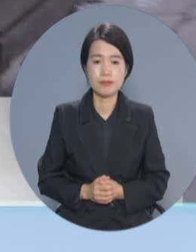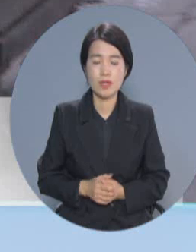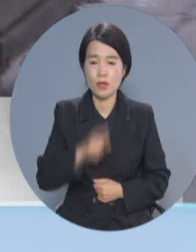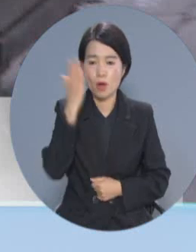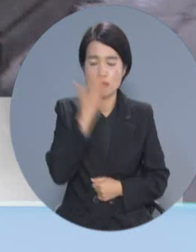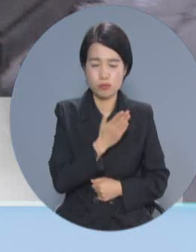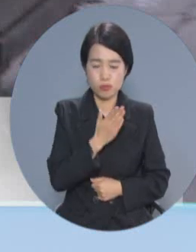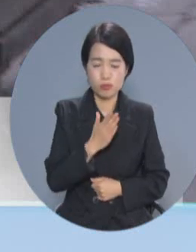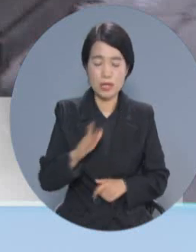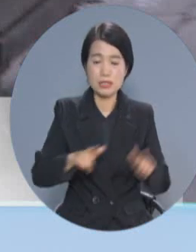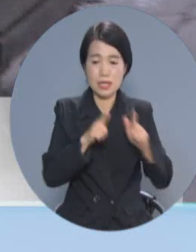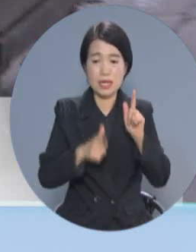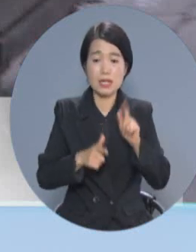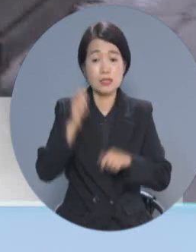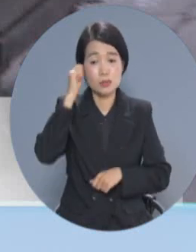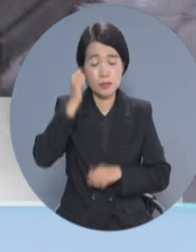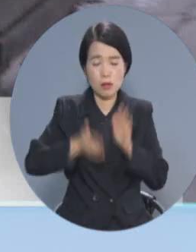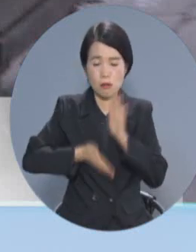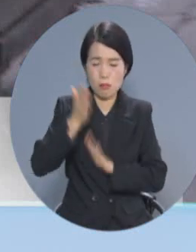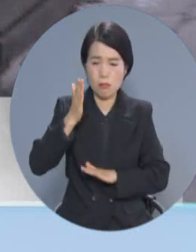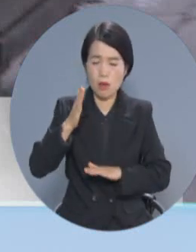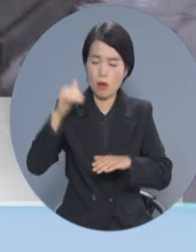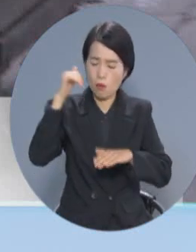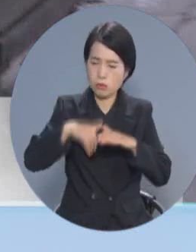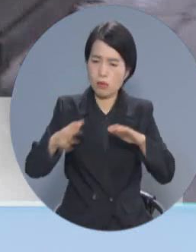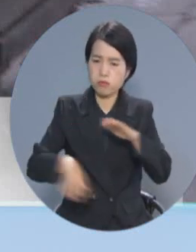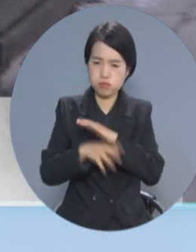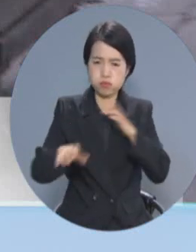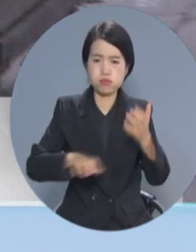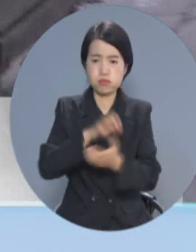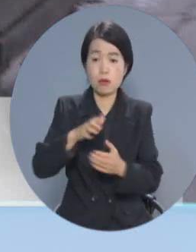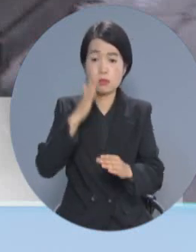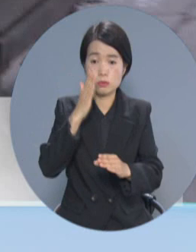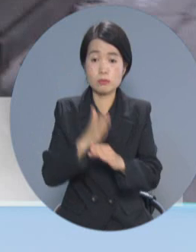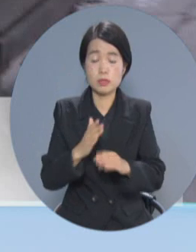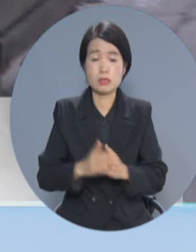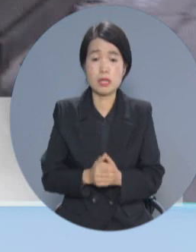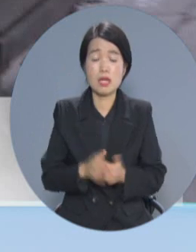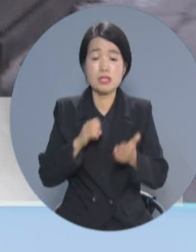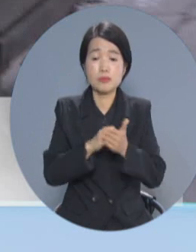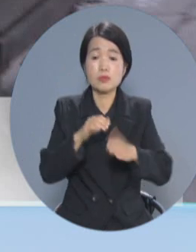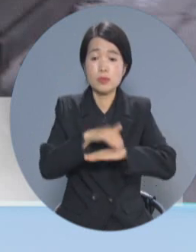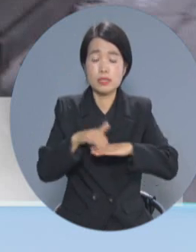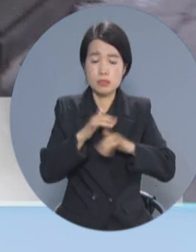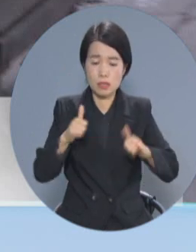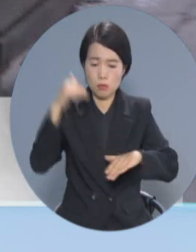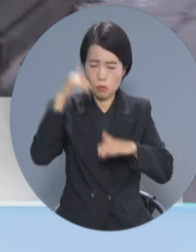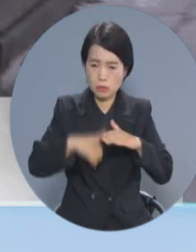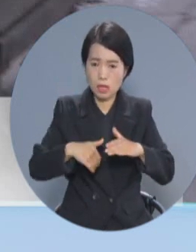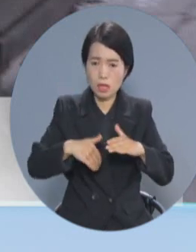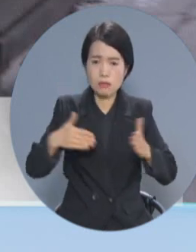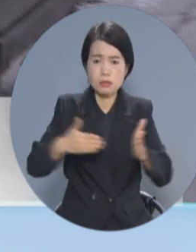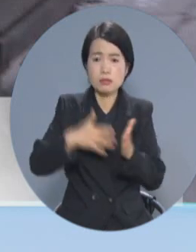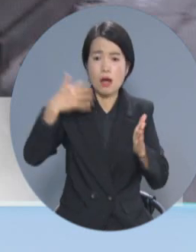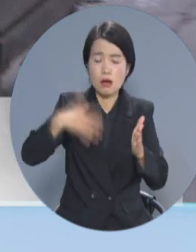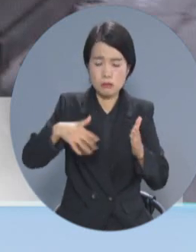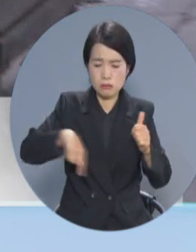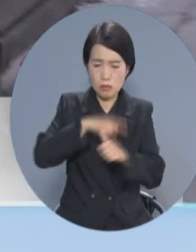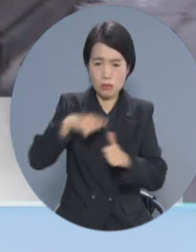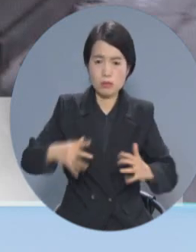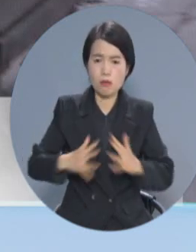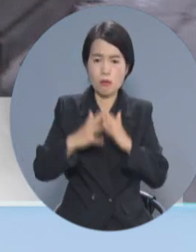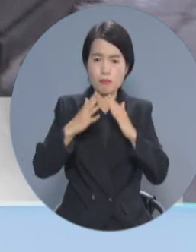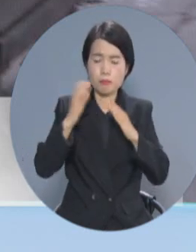여수의 한 생활 숙박 시설이 부실 시공 논란에 휩싸였습니다. 입주 예정자들은 공사가 채 끝나지 않은 상황에서